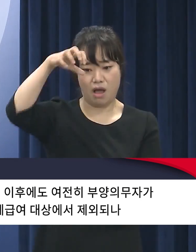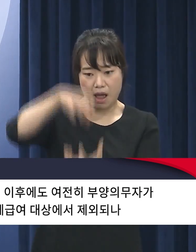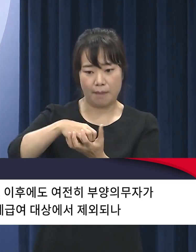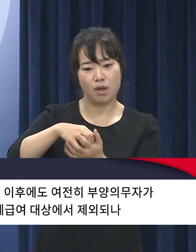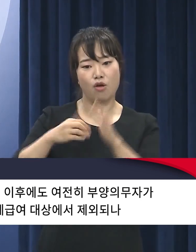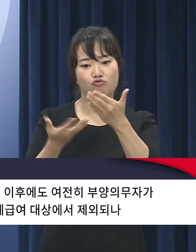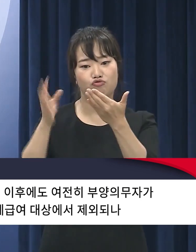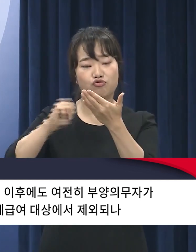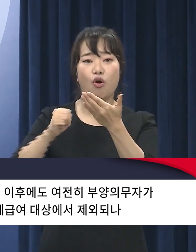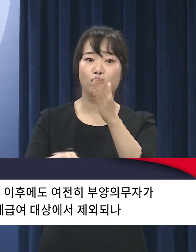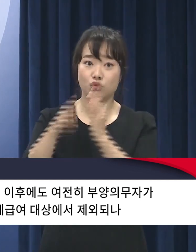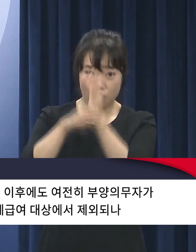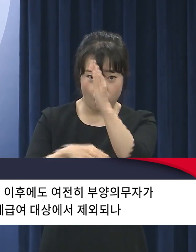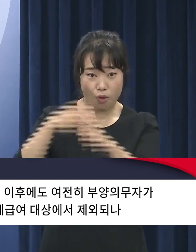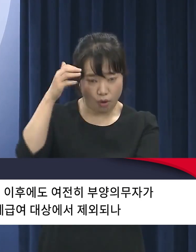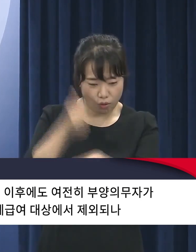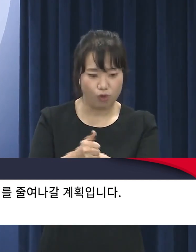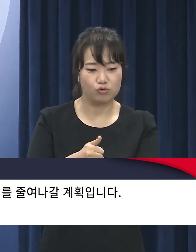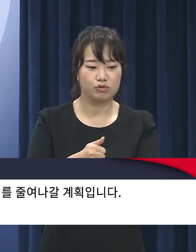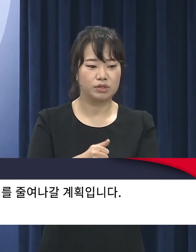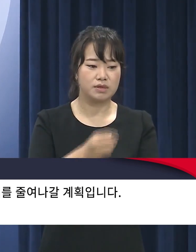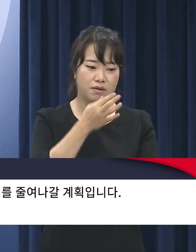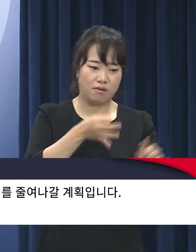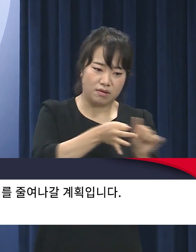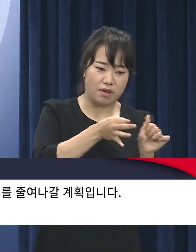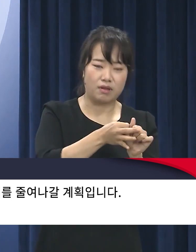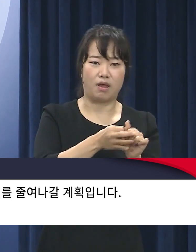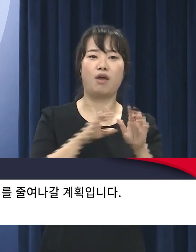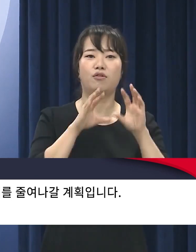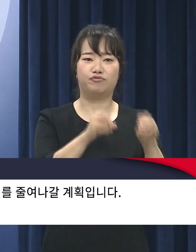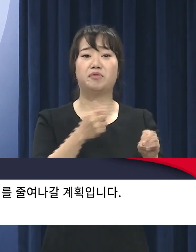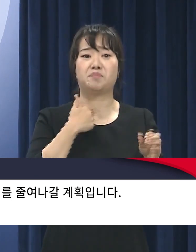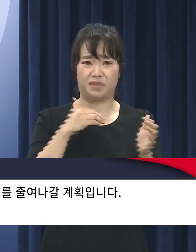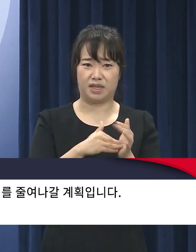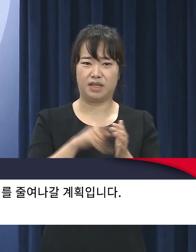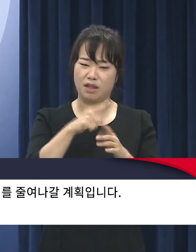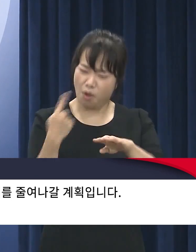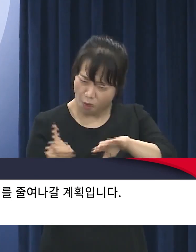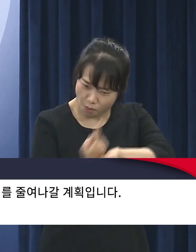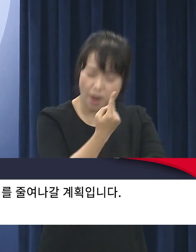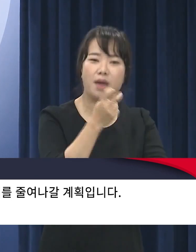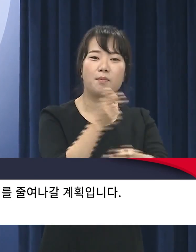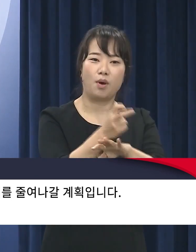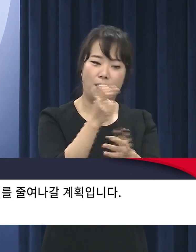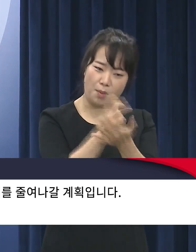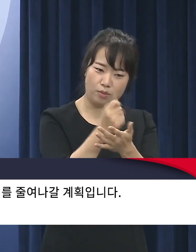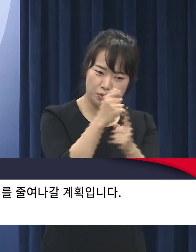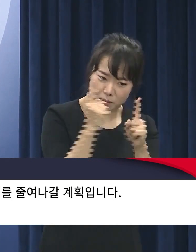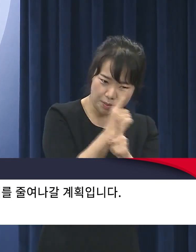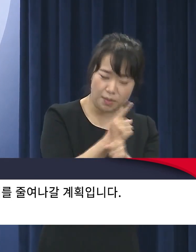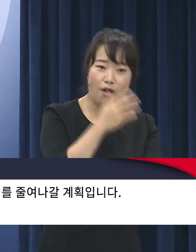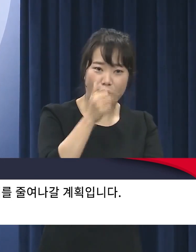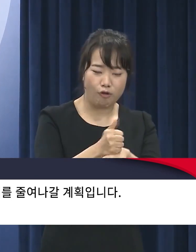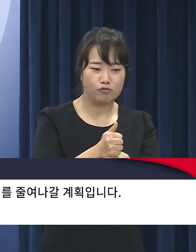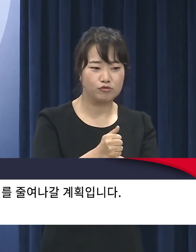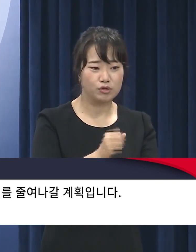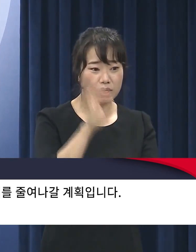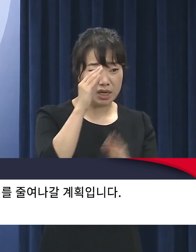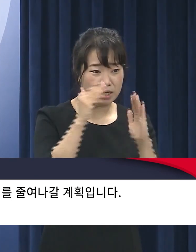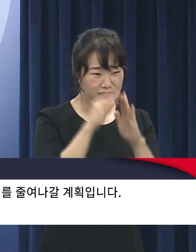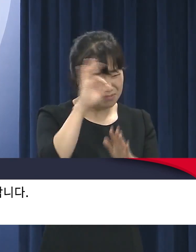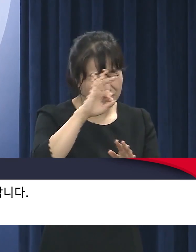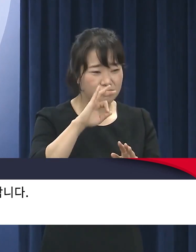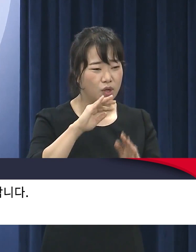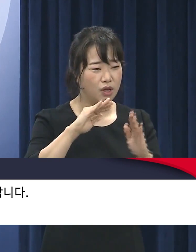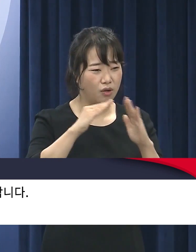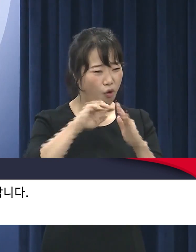초과하는 경우 생계급여 대상에서 제외되나 이러한 예외 규정 기준을 완화하여 생계급여 사각지대를